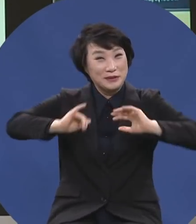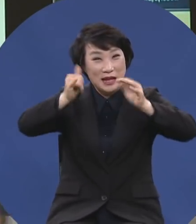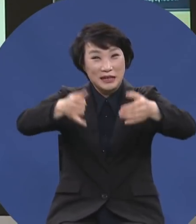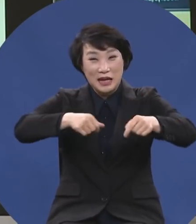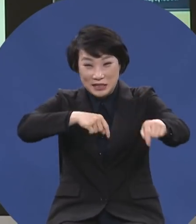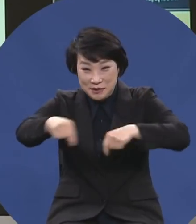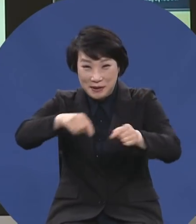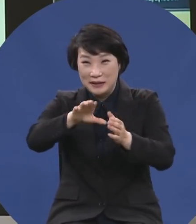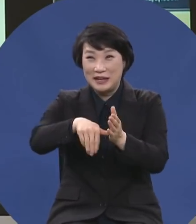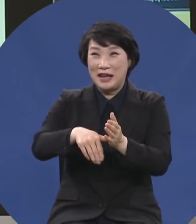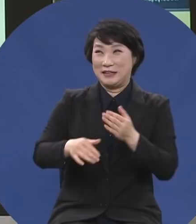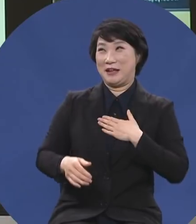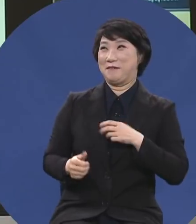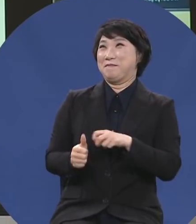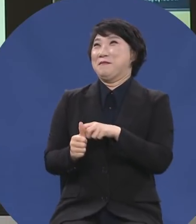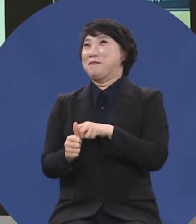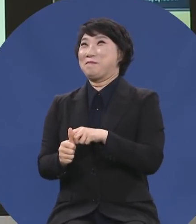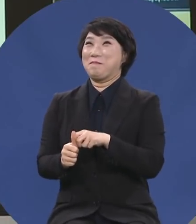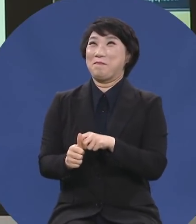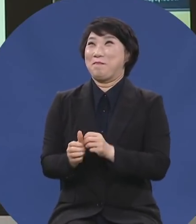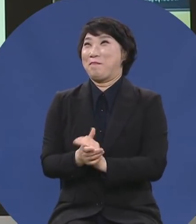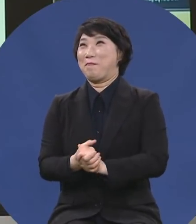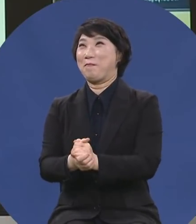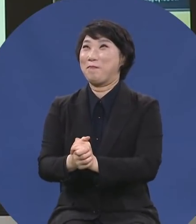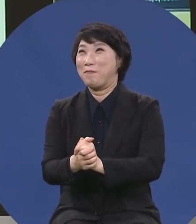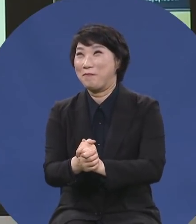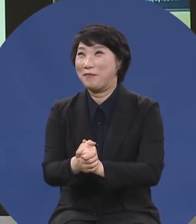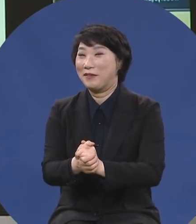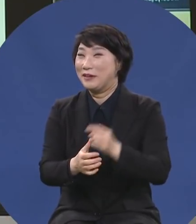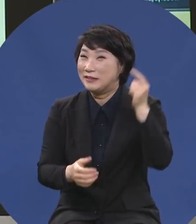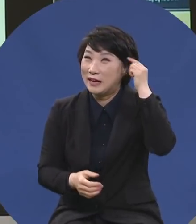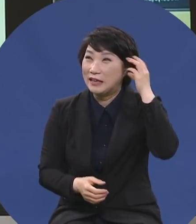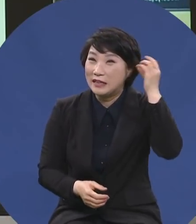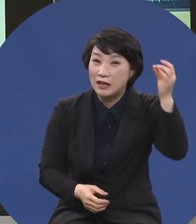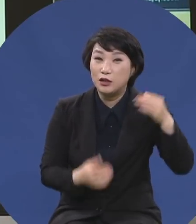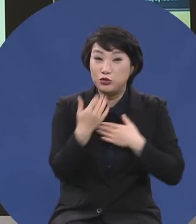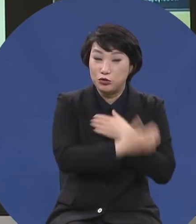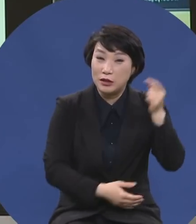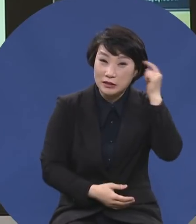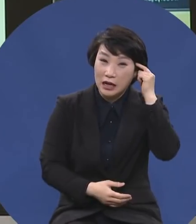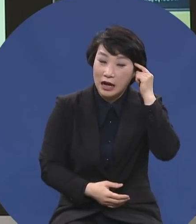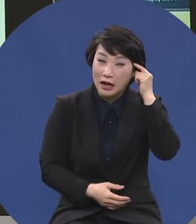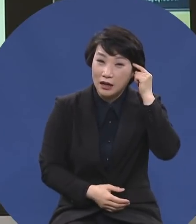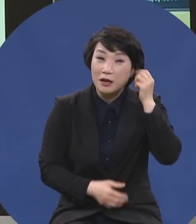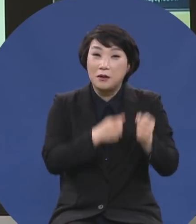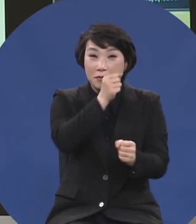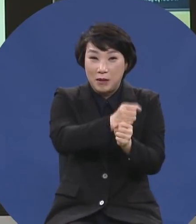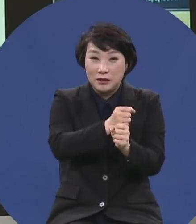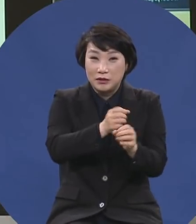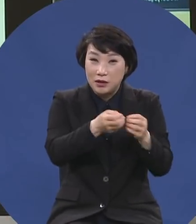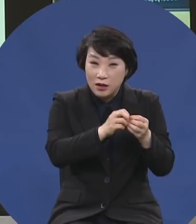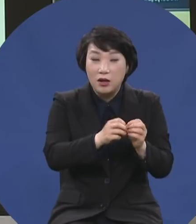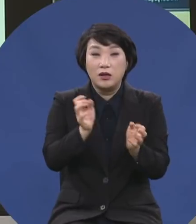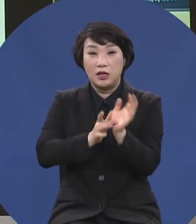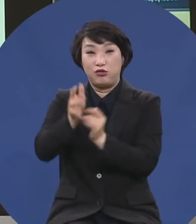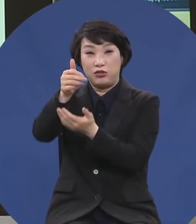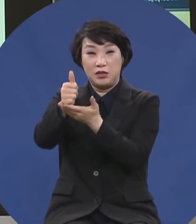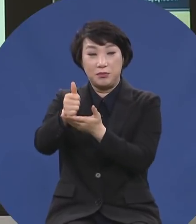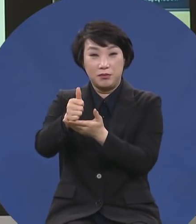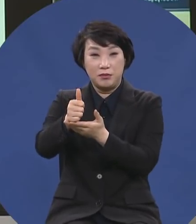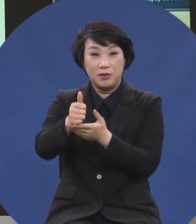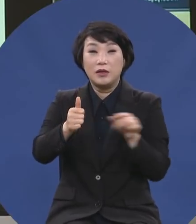나라 갈 때 한 자리에 해먹으려고는 주들이 육신의 생각으로 구상한 그 예수, 그리고 쫓아다니는